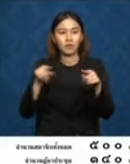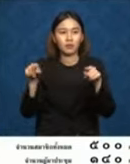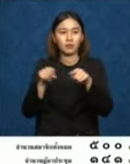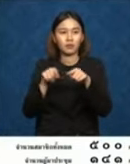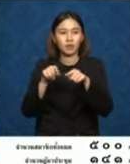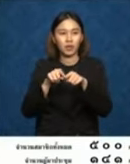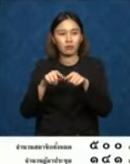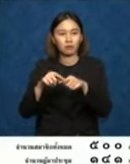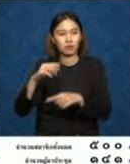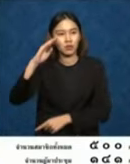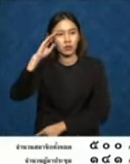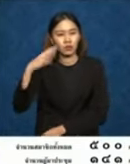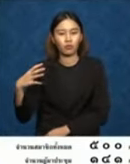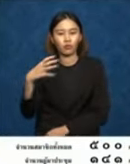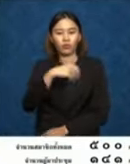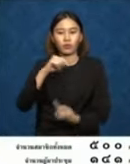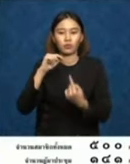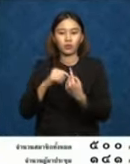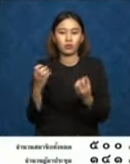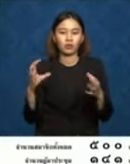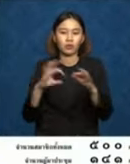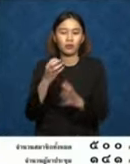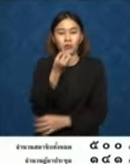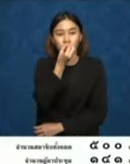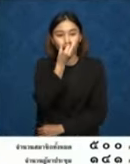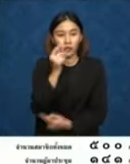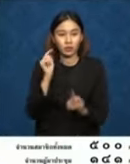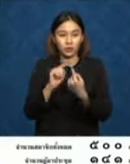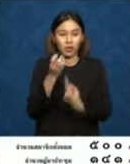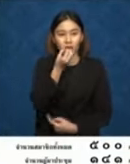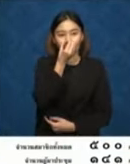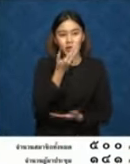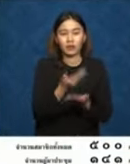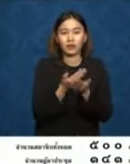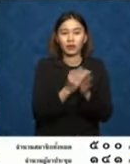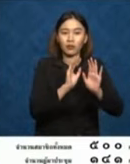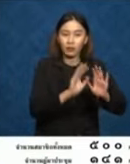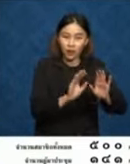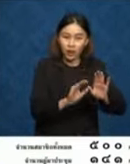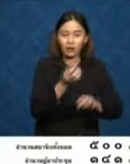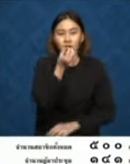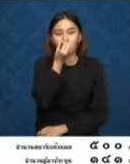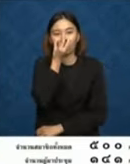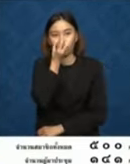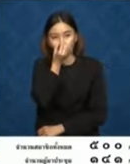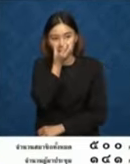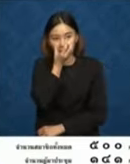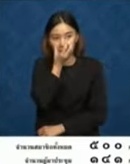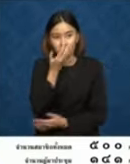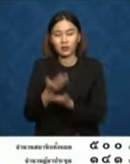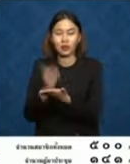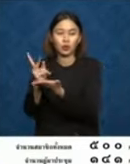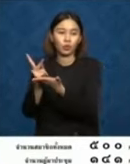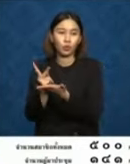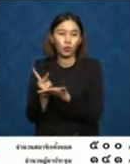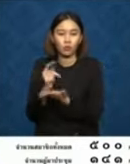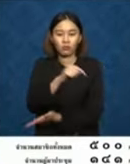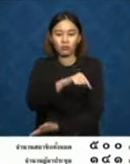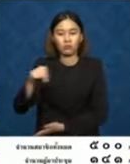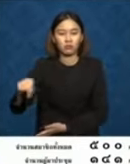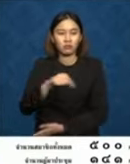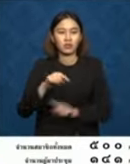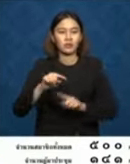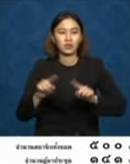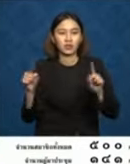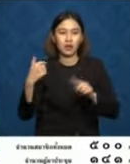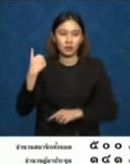ปฏิวัติรัฐประหารเรื่องดอกเบี้ยภาวะระหว่างดอกเบี้ยเงินฝากกับดอกเบี้ยเงินกู้เนี่ยความห่างนี่มันห่